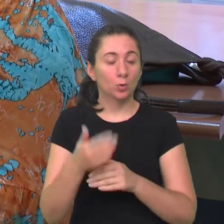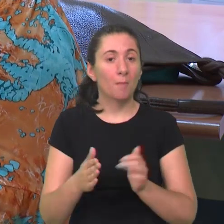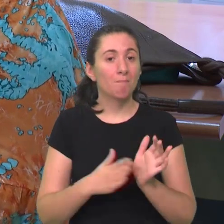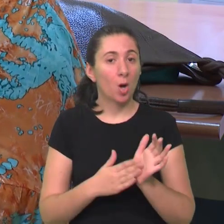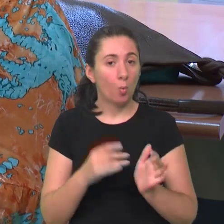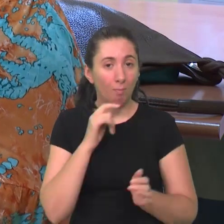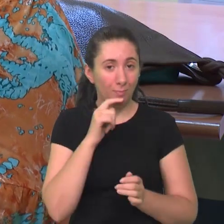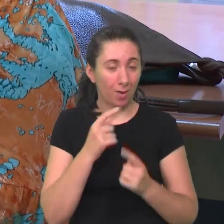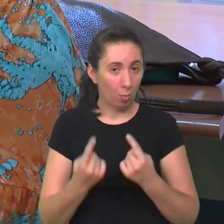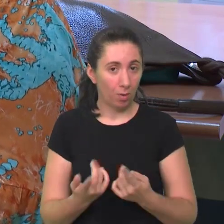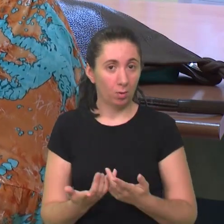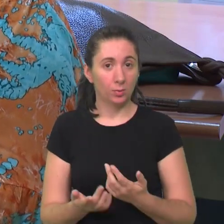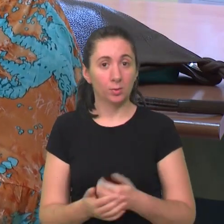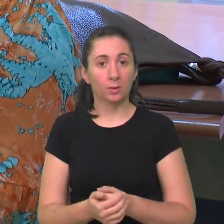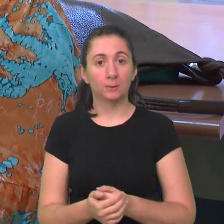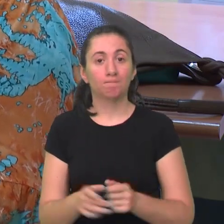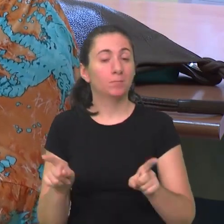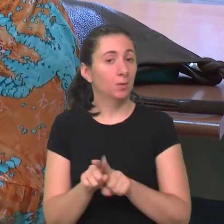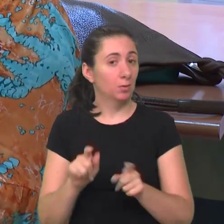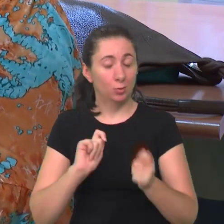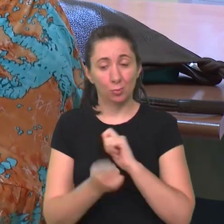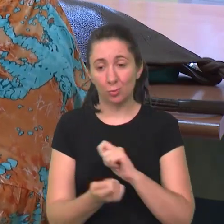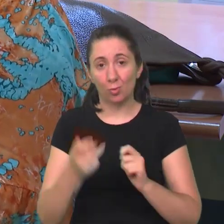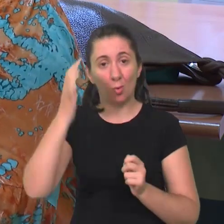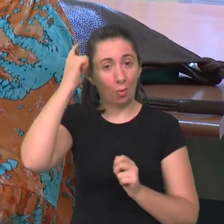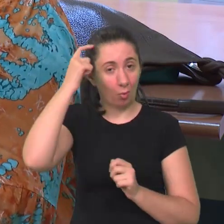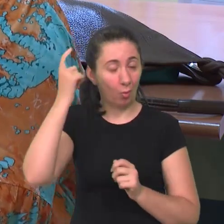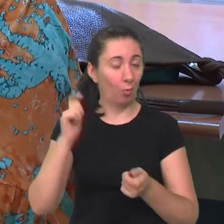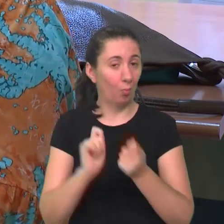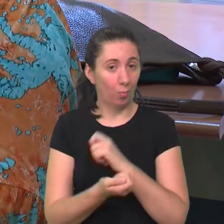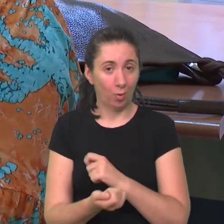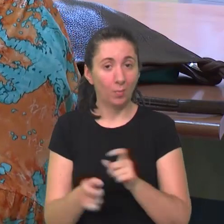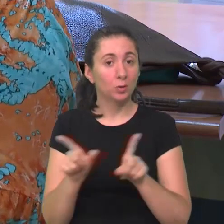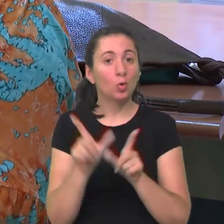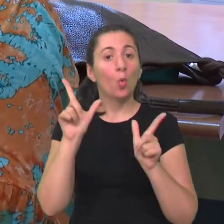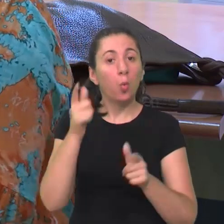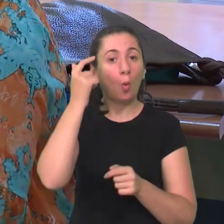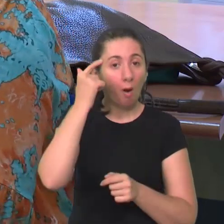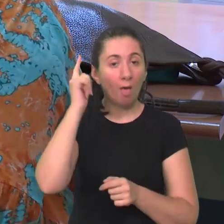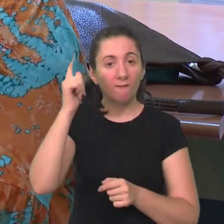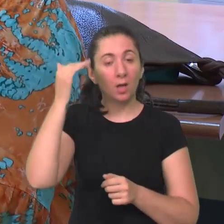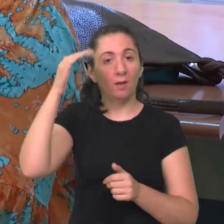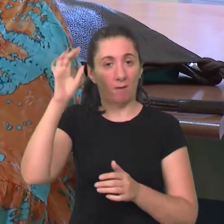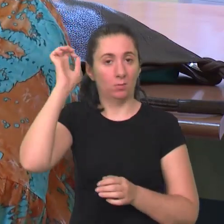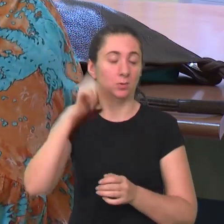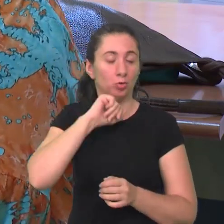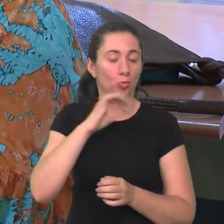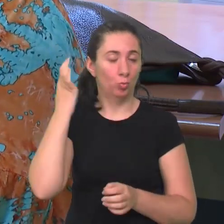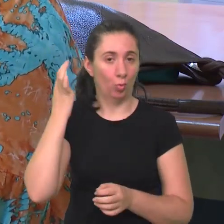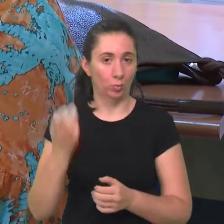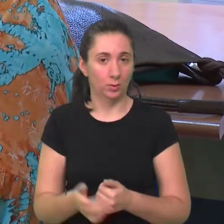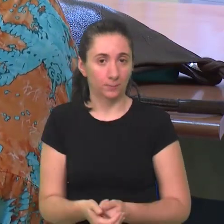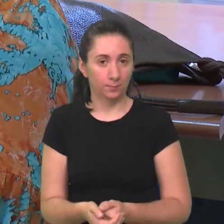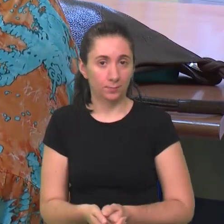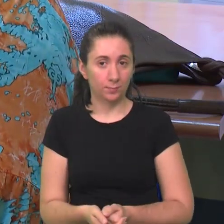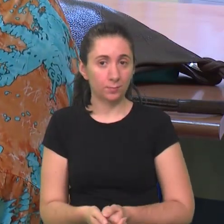postmenopauza sigurno mijenja isto i stanje na glavi. Kako u glavi, tako i na glavi.